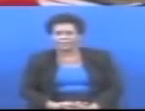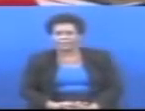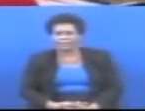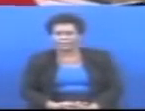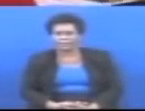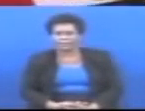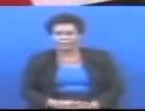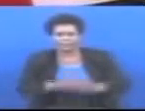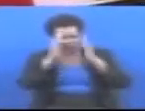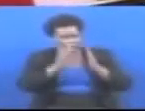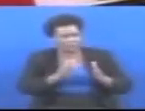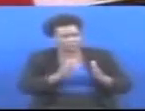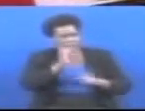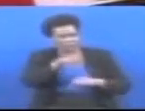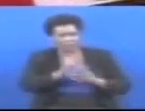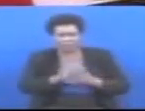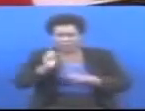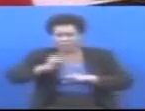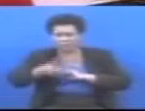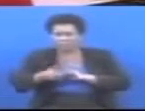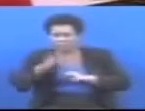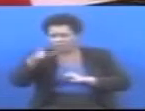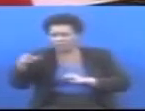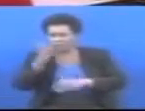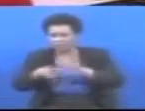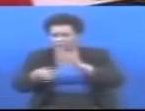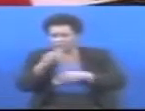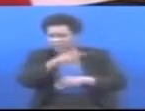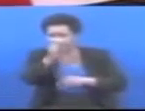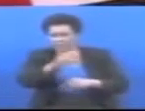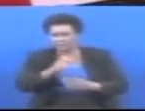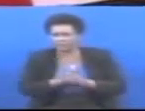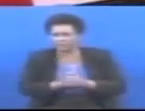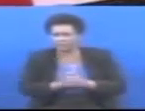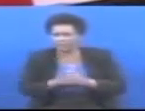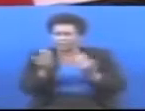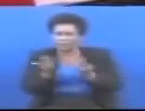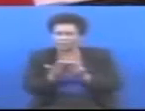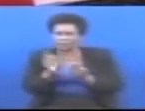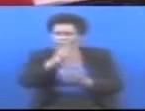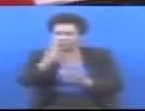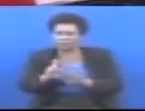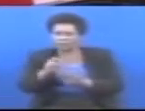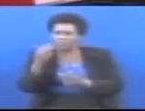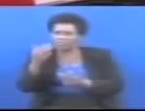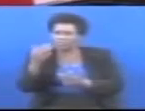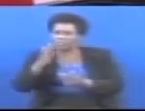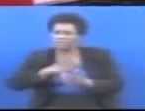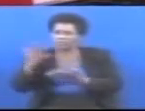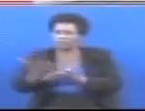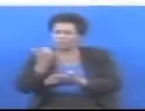Kwa niaba ya watu wote wenye ulemavu Tanzania, ninaomba sasa swali lao lipatiwe majibu